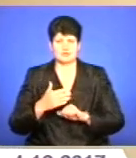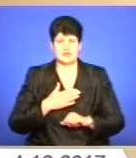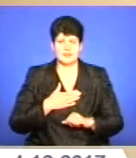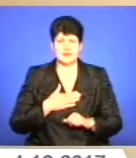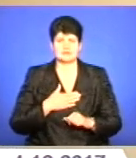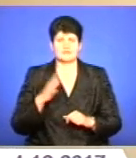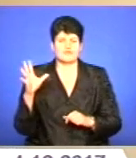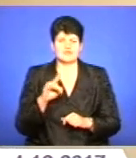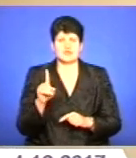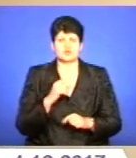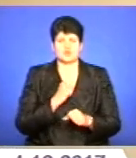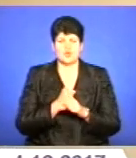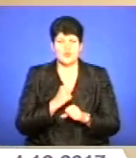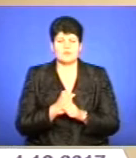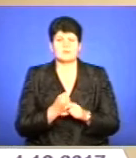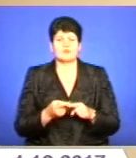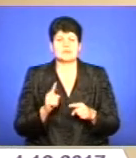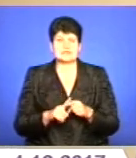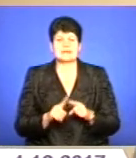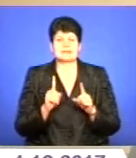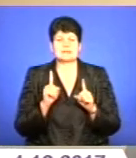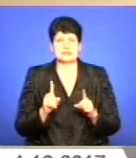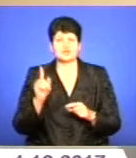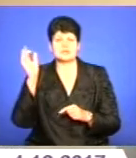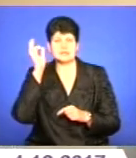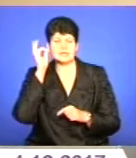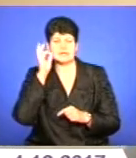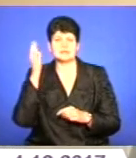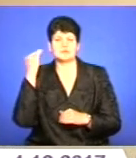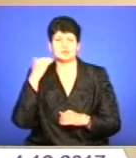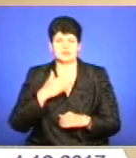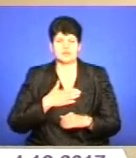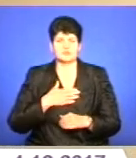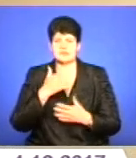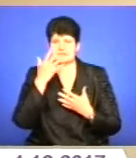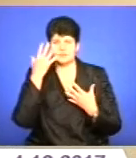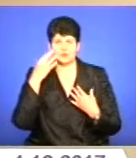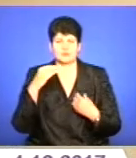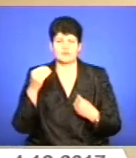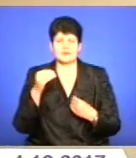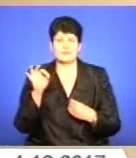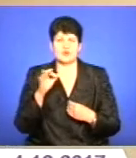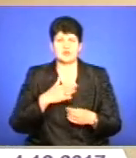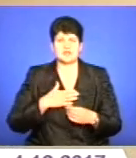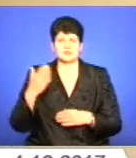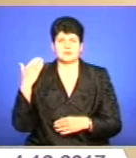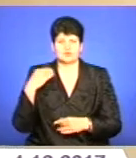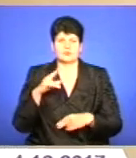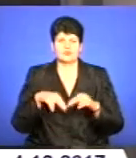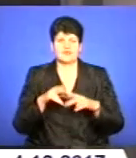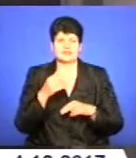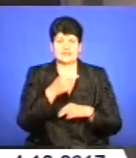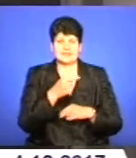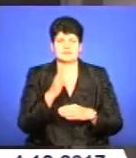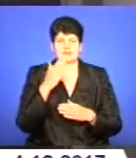все, що ми робимо, це лише те, щоб згадати минуле наше, щоб наші діти не забували про наше минуле, тому що саме їм будувати наше майбутнє.